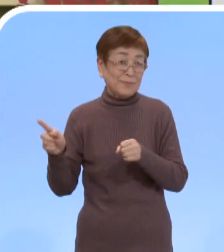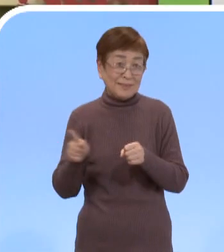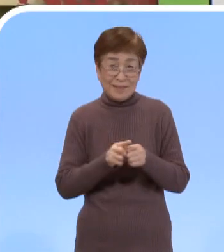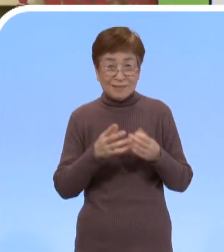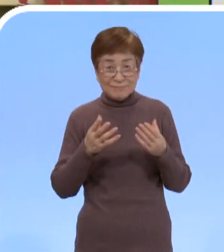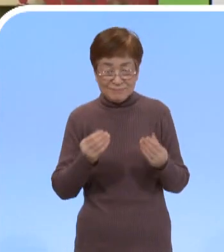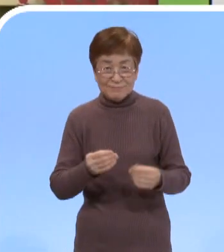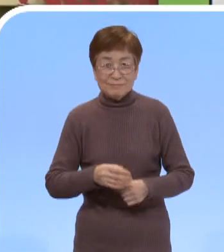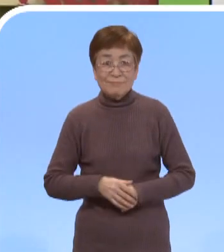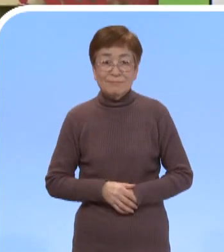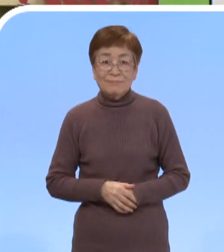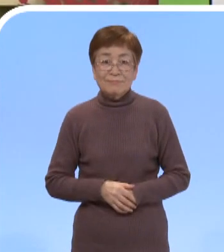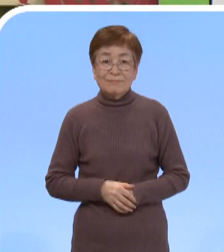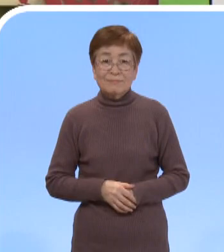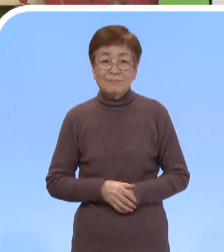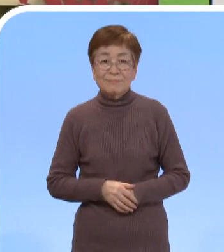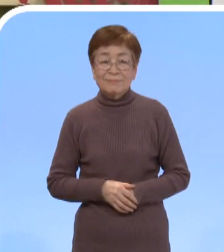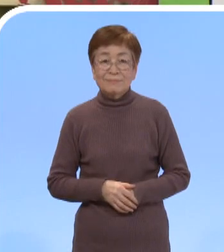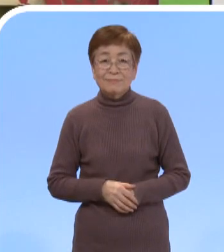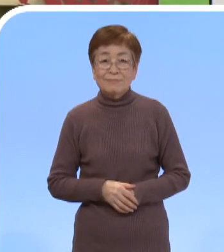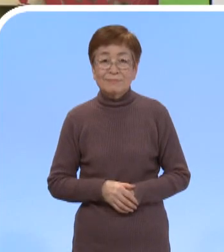ってきました。